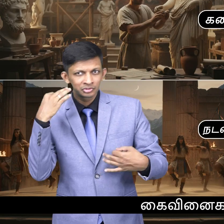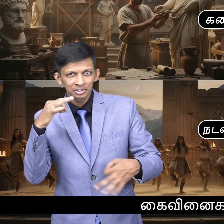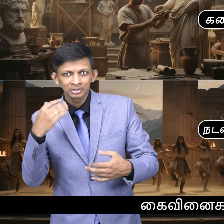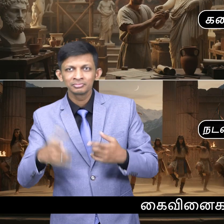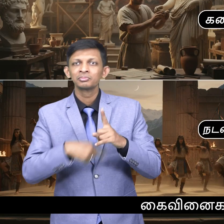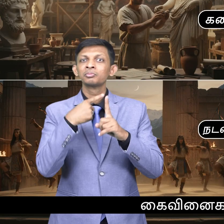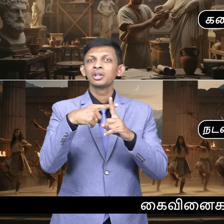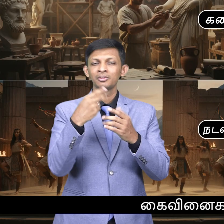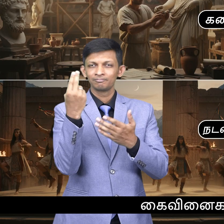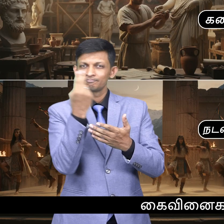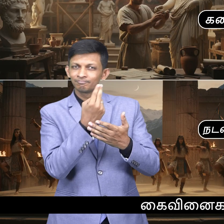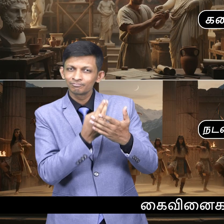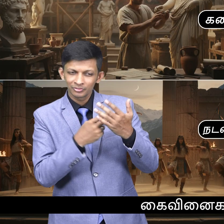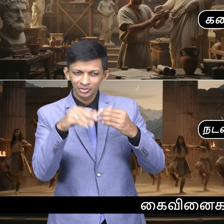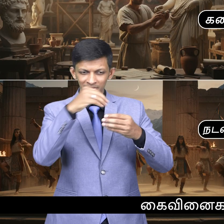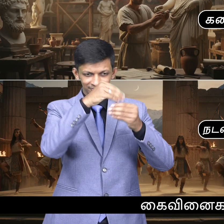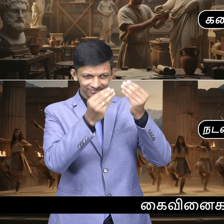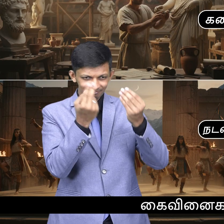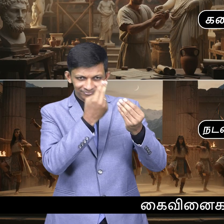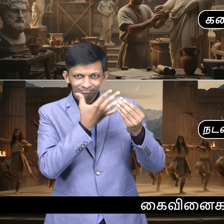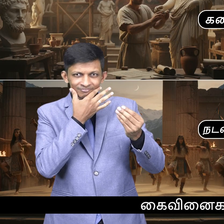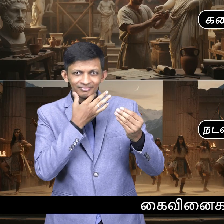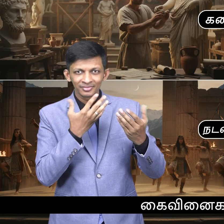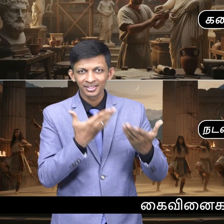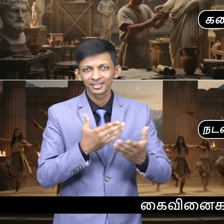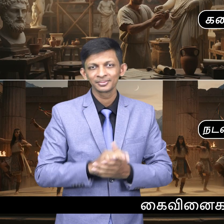நடனம் மற்றும் கைவினைகளையும் ஆதரித்தனர்.